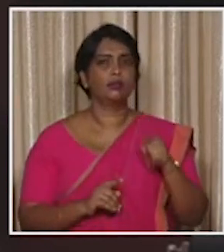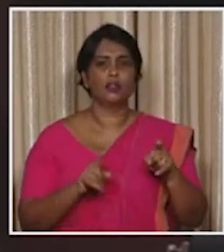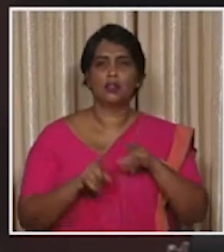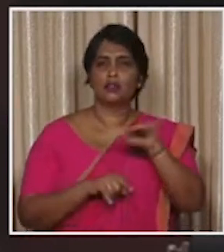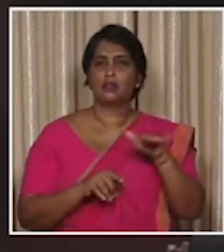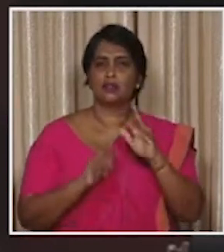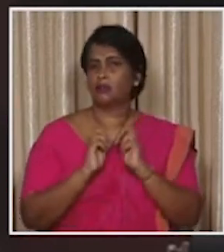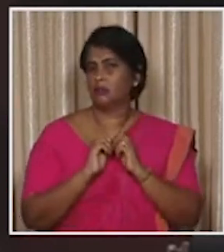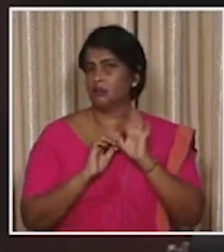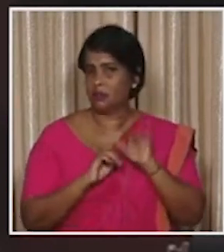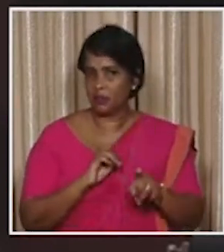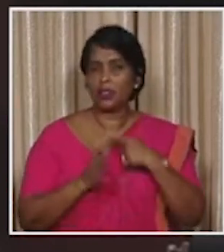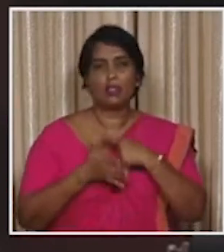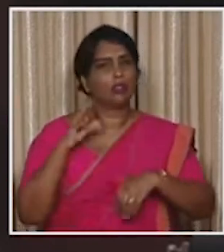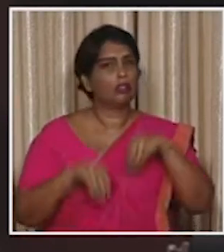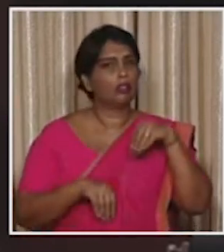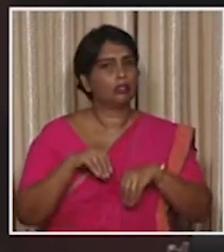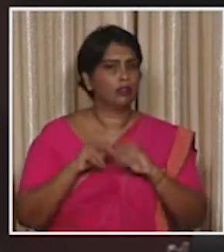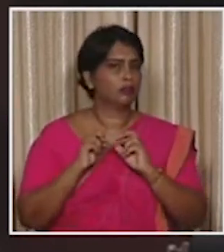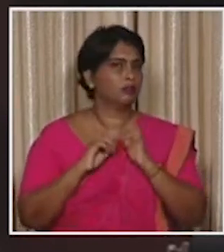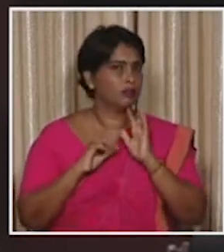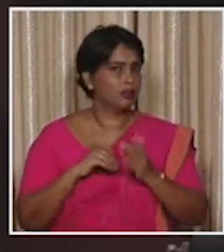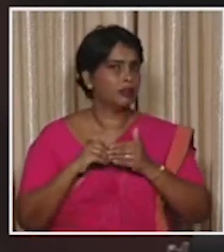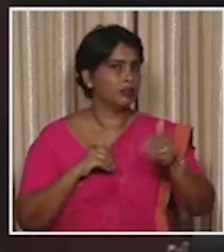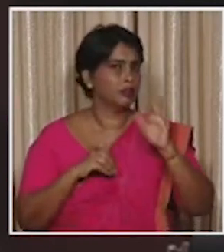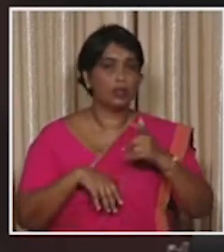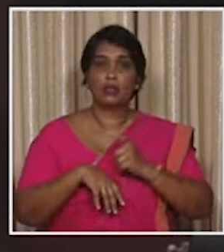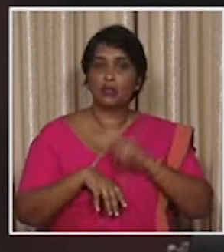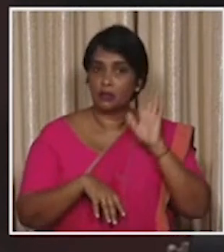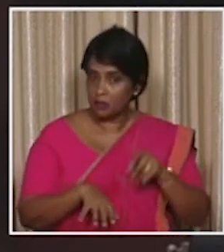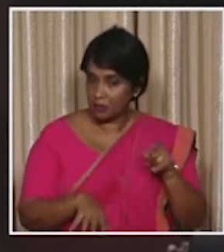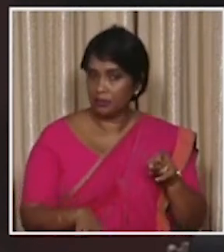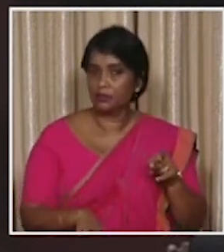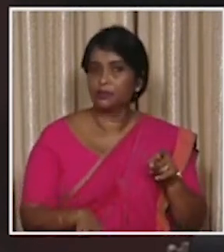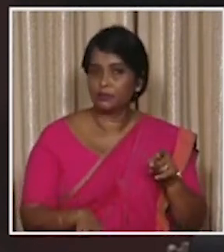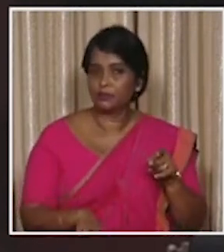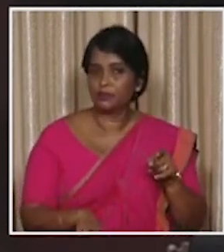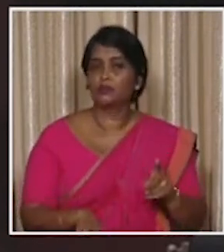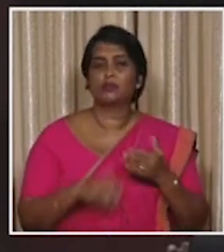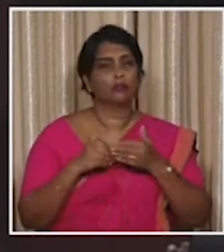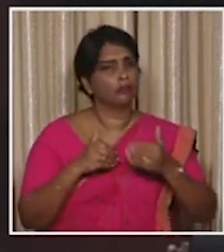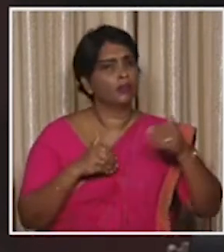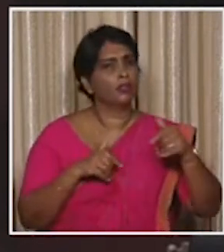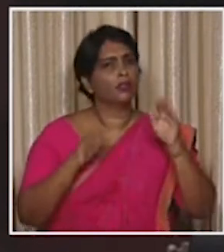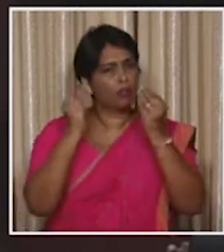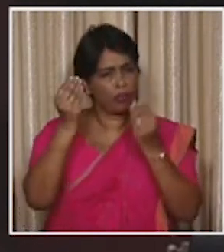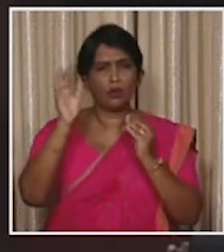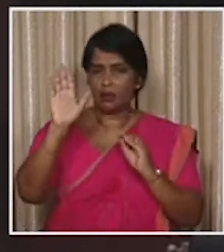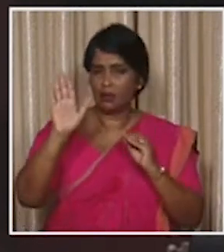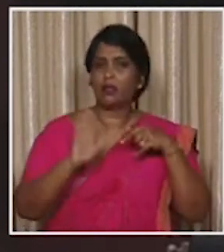සමාජීය අස්ථාවරභාවයක් දේශපාලන අස්ථාවරභාවයක් ඇති වෙලා තියෙන අවස්ථාවන්වල ඉඳලා අද පොඩින්